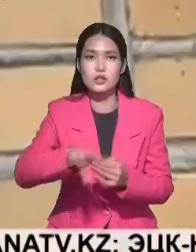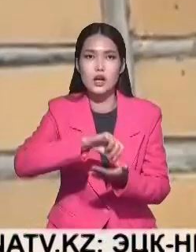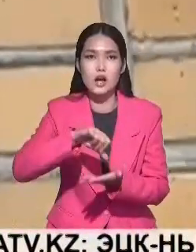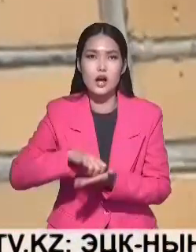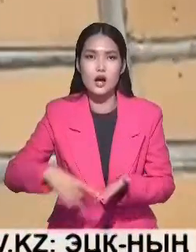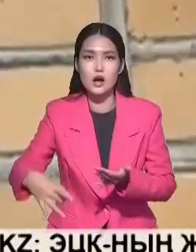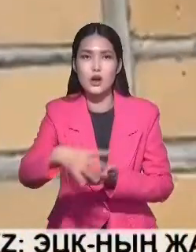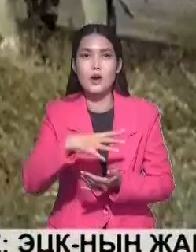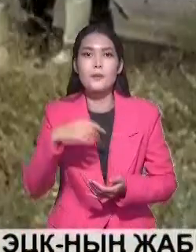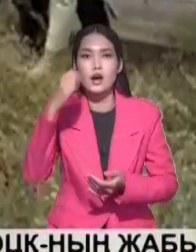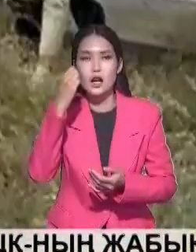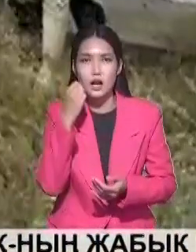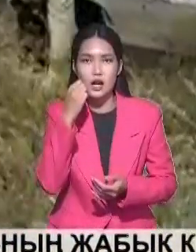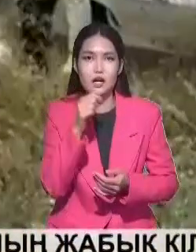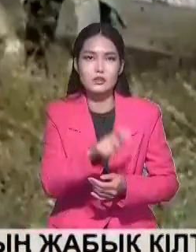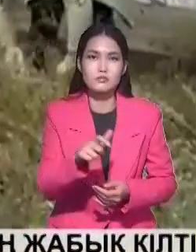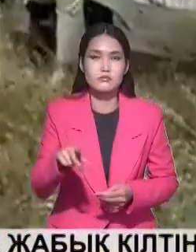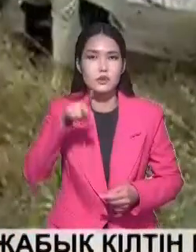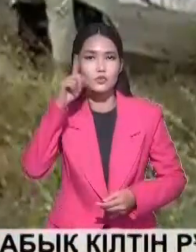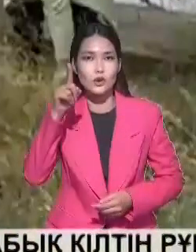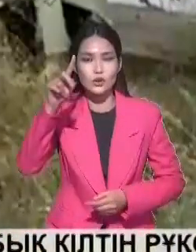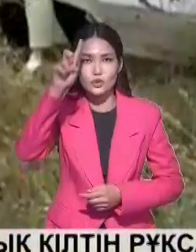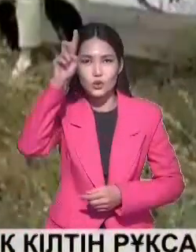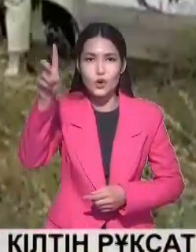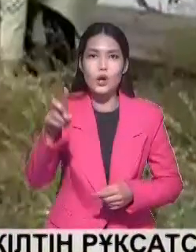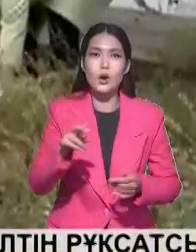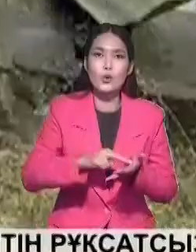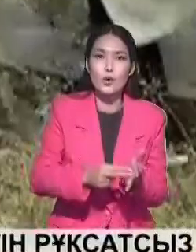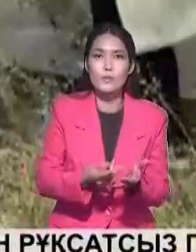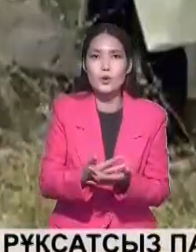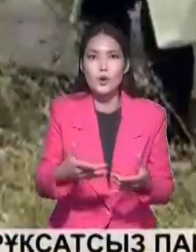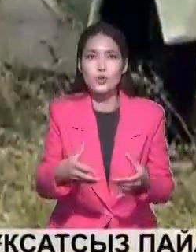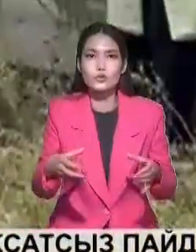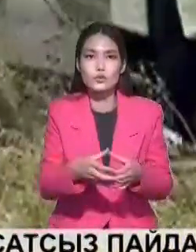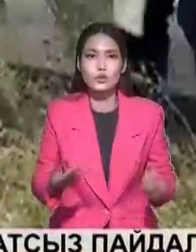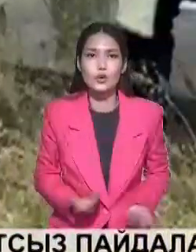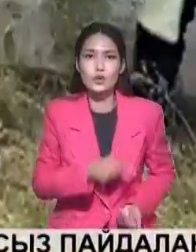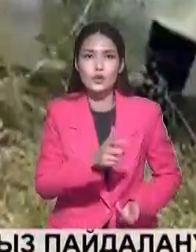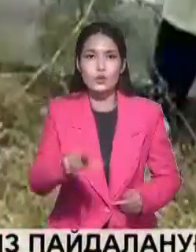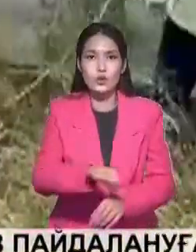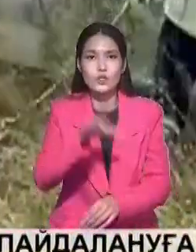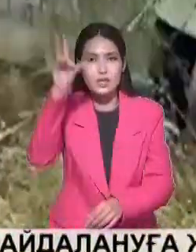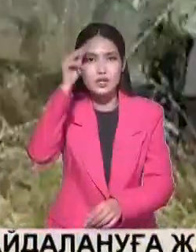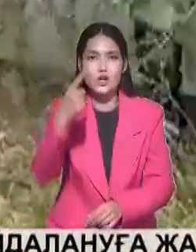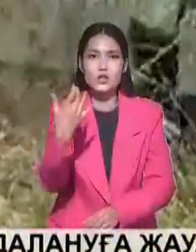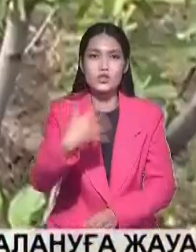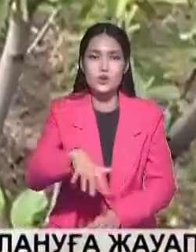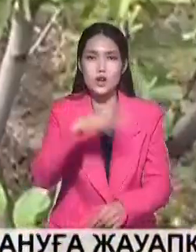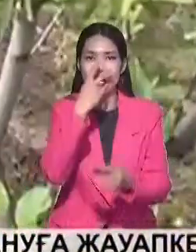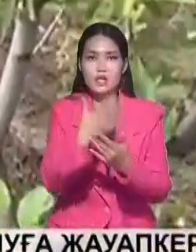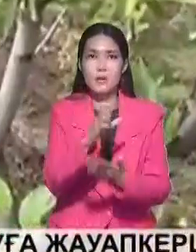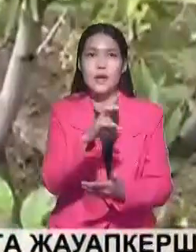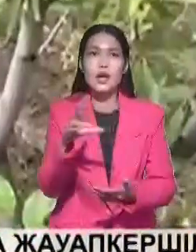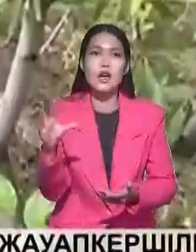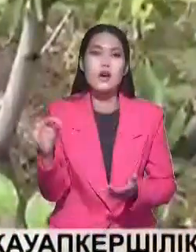ауданның ақсақалдары алқасы, белсенді жастар, үкіметтік емес ұйым өкілдері мен тұрғындардың ұзын саны 150-ге жуықтайды. Эко